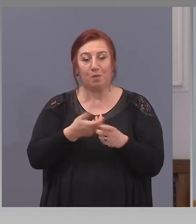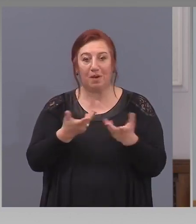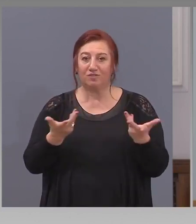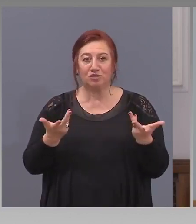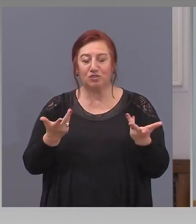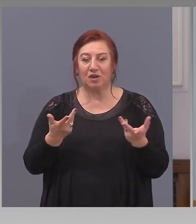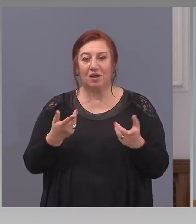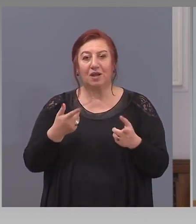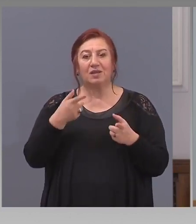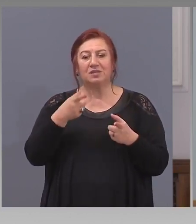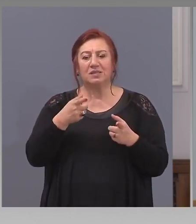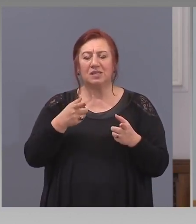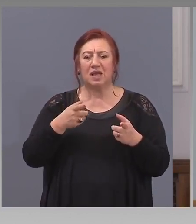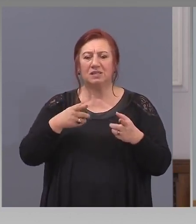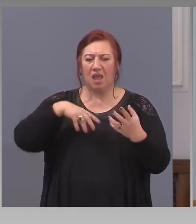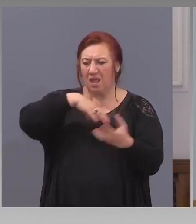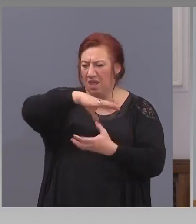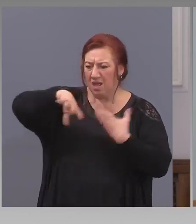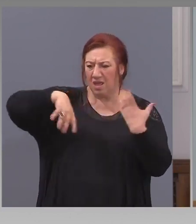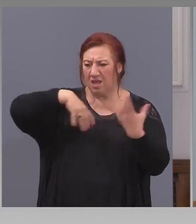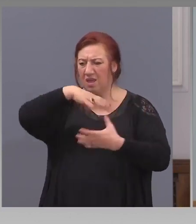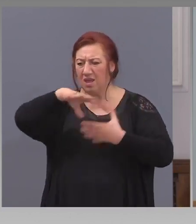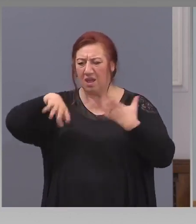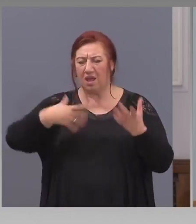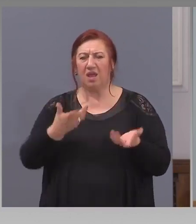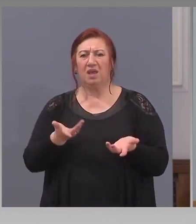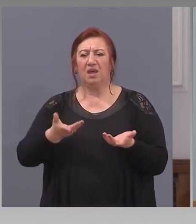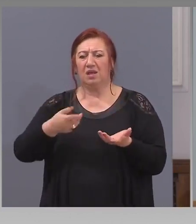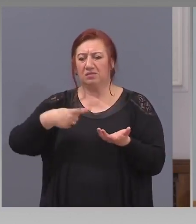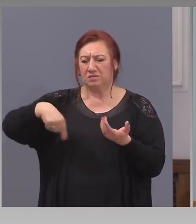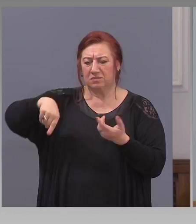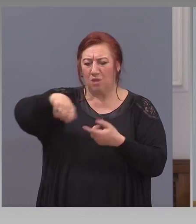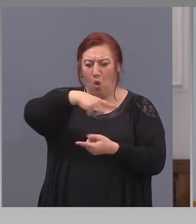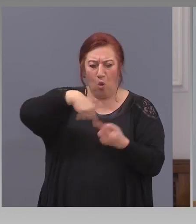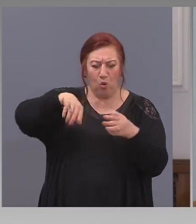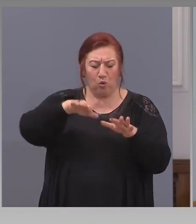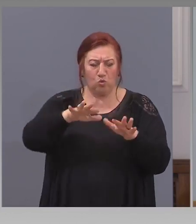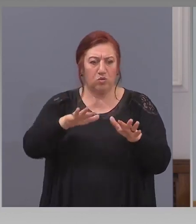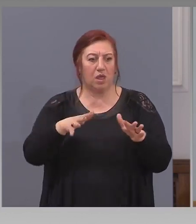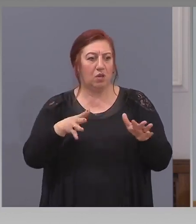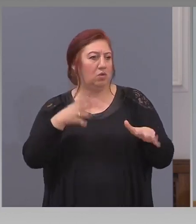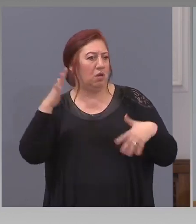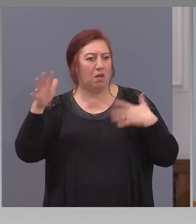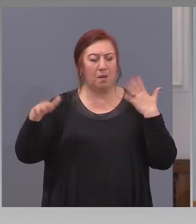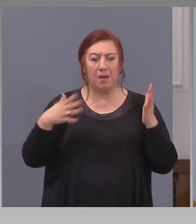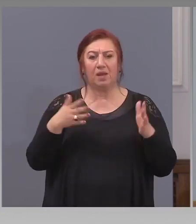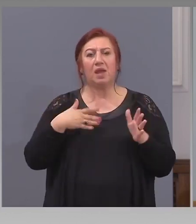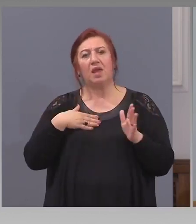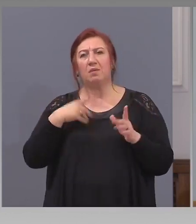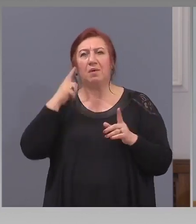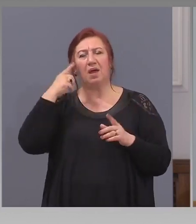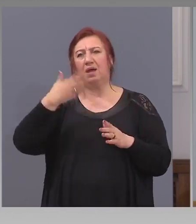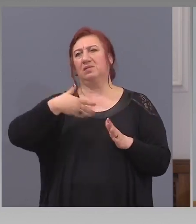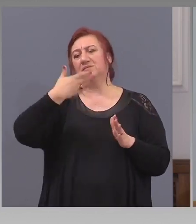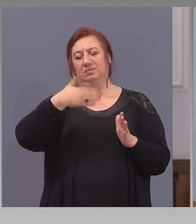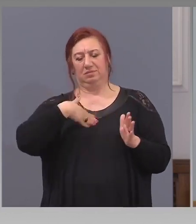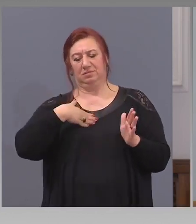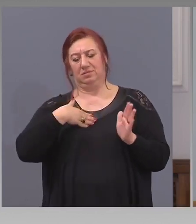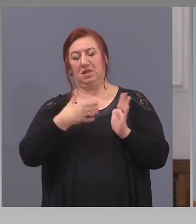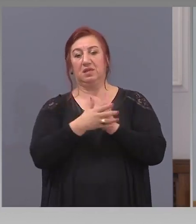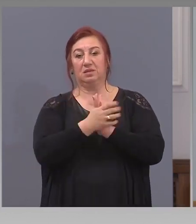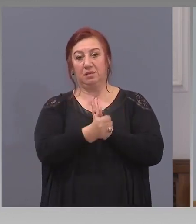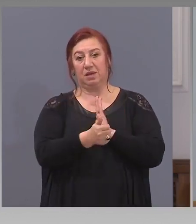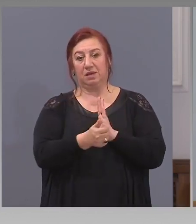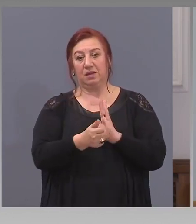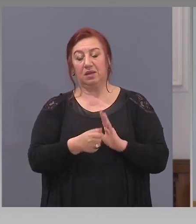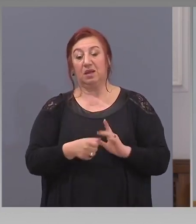С тази дезорганизирана част около него, която има за експерти. Така че с